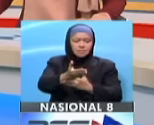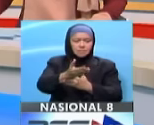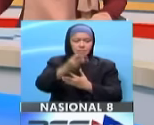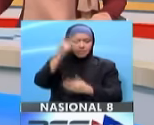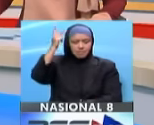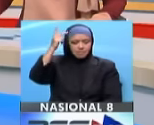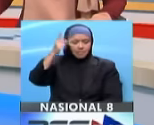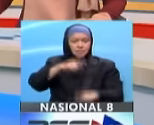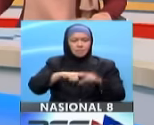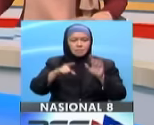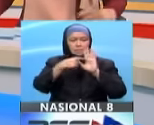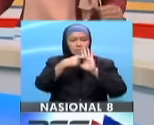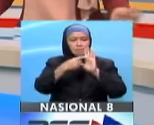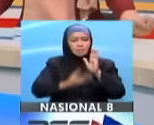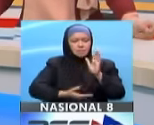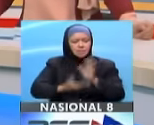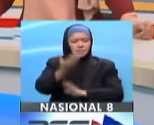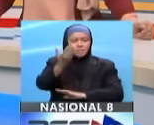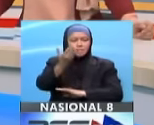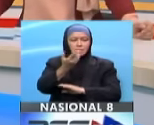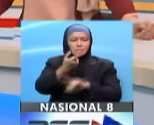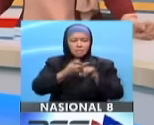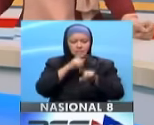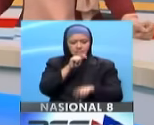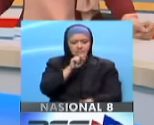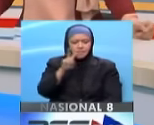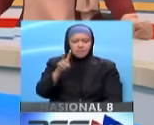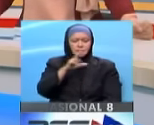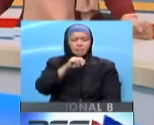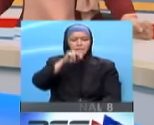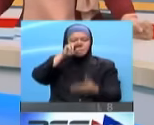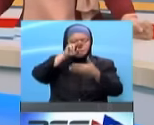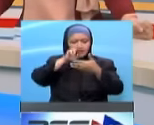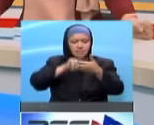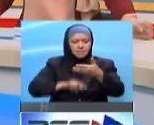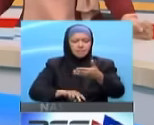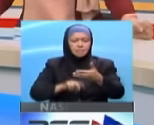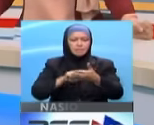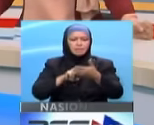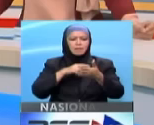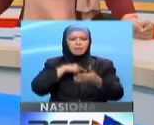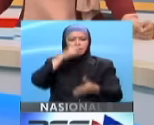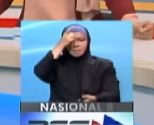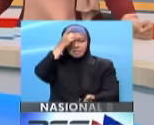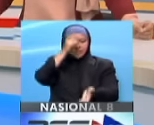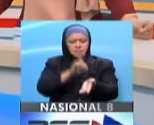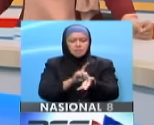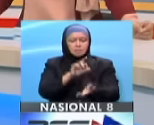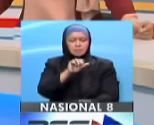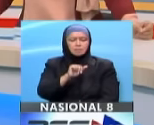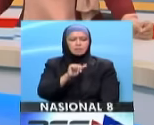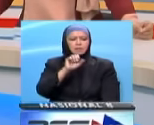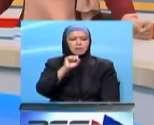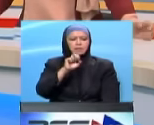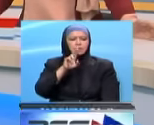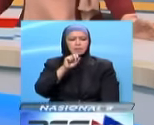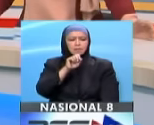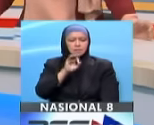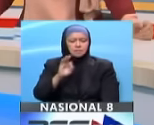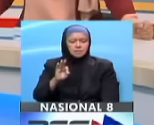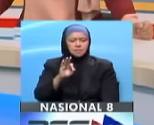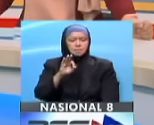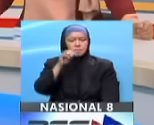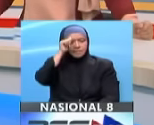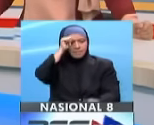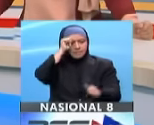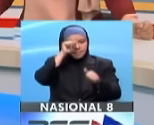TV1 yang dibacakan Timbalan Menteri di Jabatan Perdana Menteri Datuk Dr. Ashraf Wajdi Dusuki, beliau mengingatkan bahawa kasih